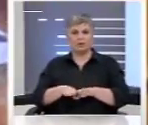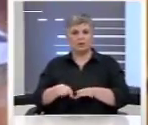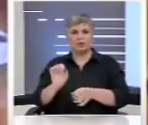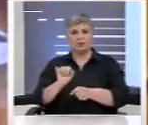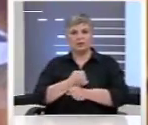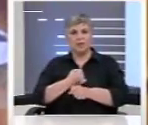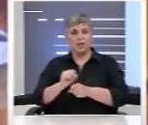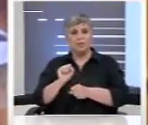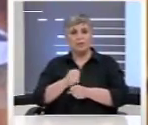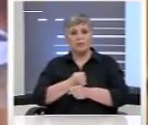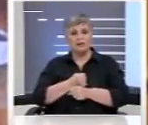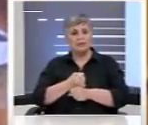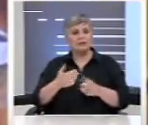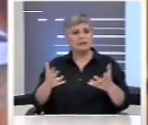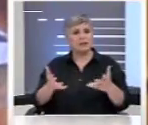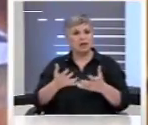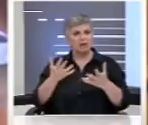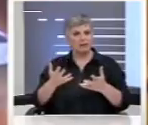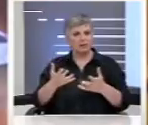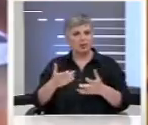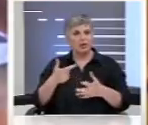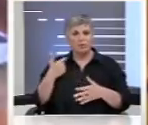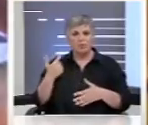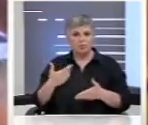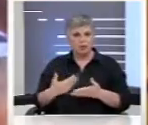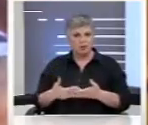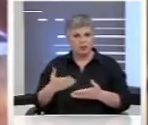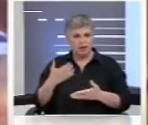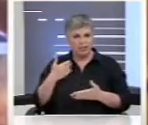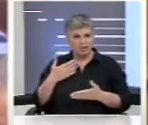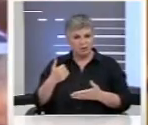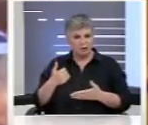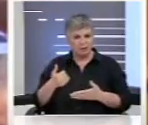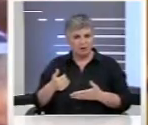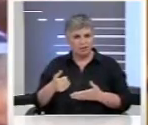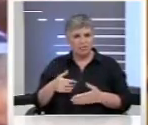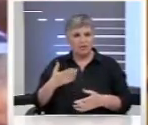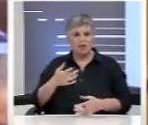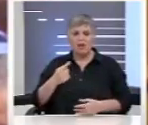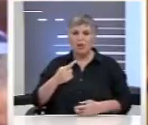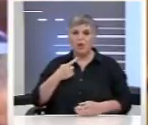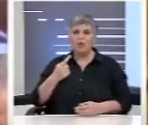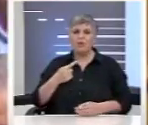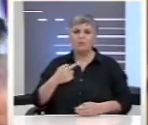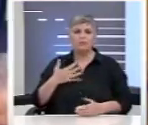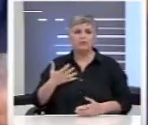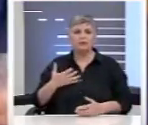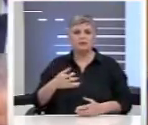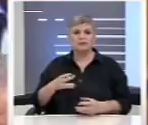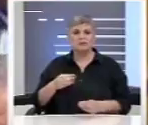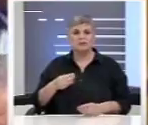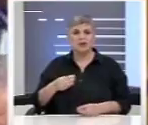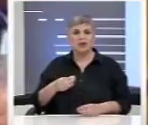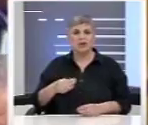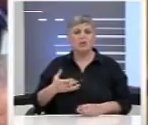ανιστόρητο. Και είναι ανιστόρητο πρώτον, εγώ θα σας το βάλω και σε μια ιδεολογική βάση και τοποθέτηση.